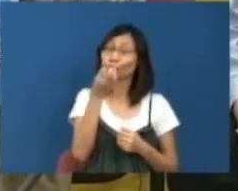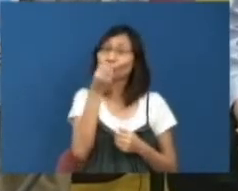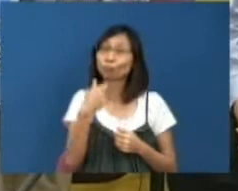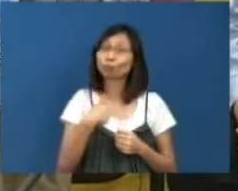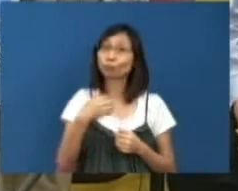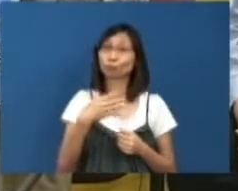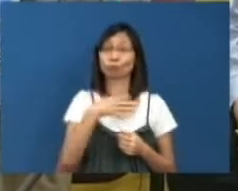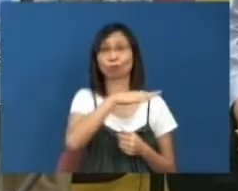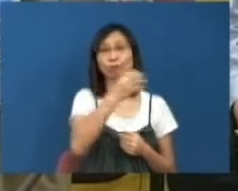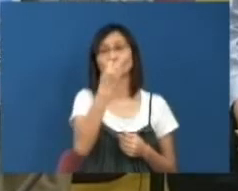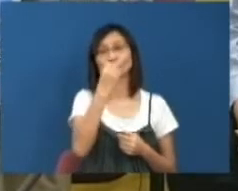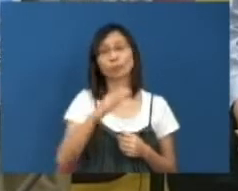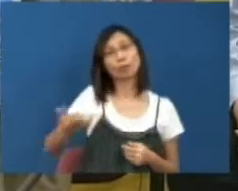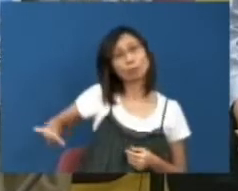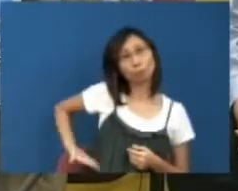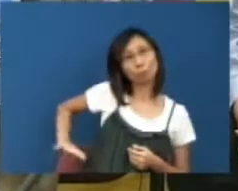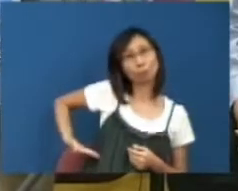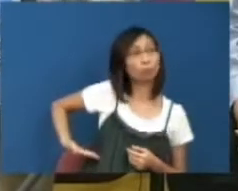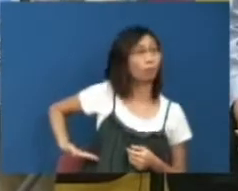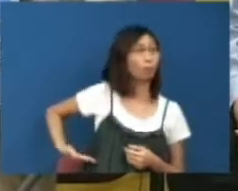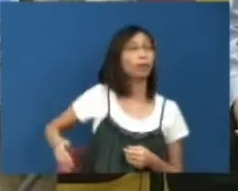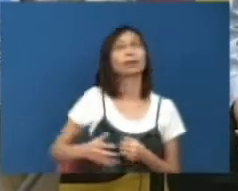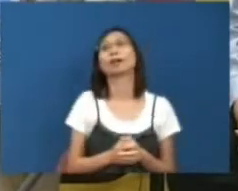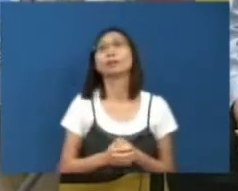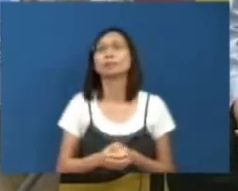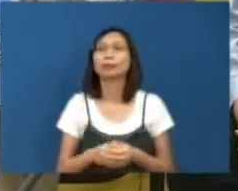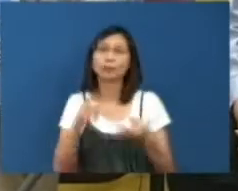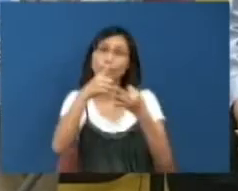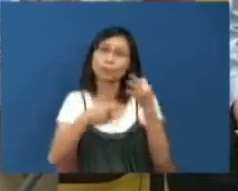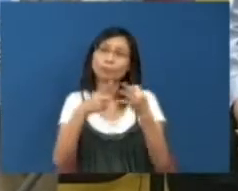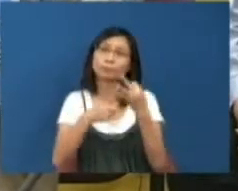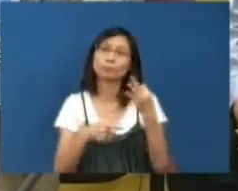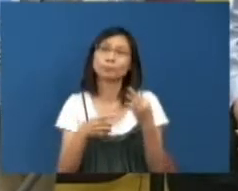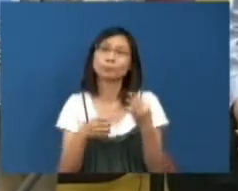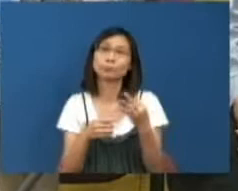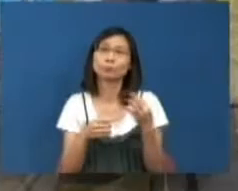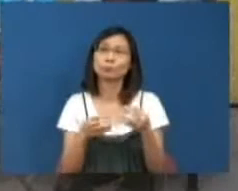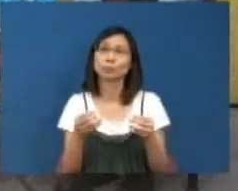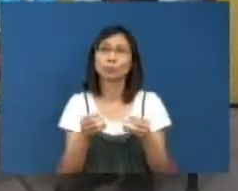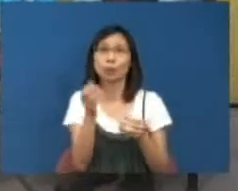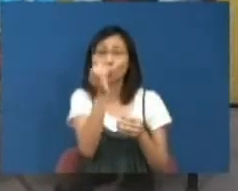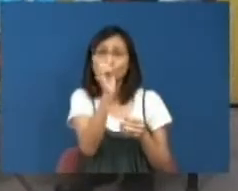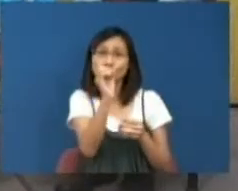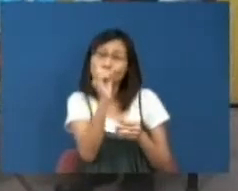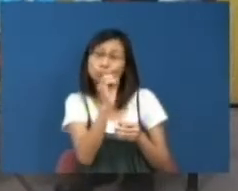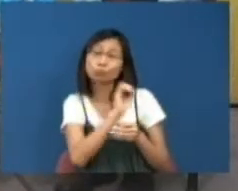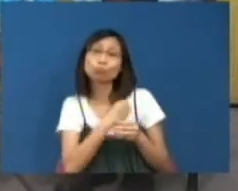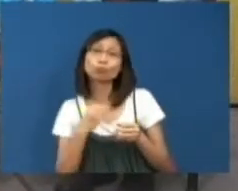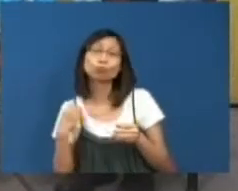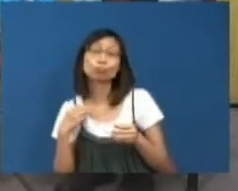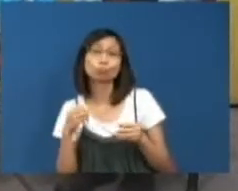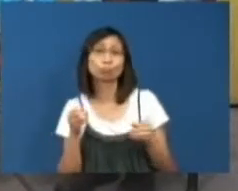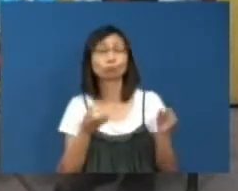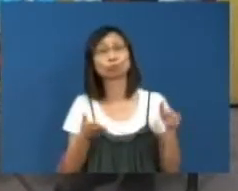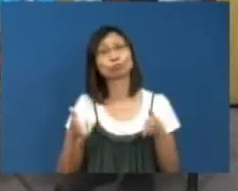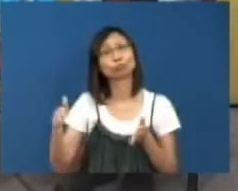嚟。 係啊， 咁佢叫做 珠江河、 珠江大廈或者珠江城啊。佢就喺即係呢個金穗路同埋